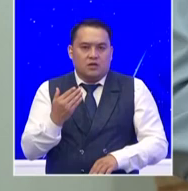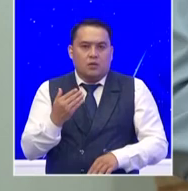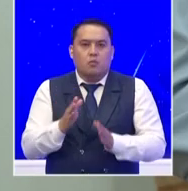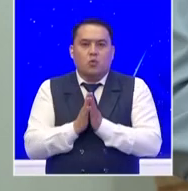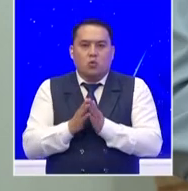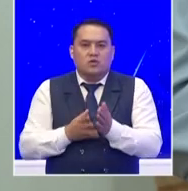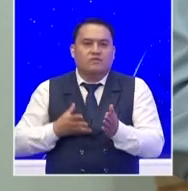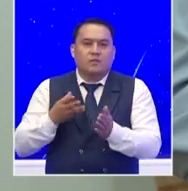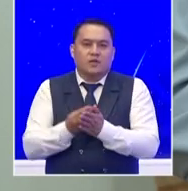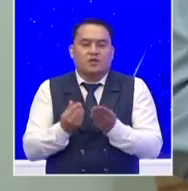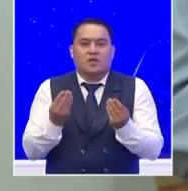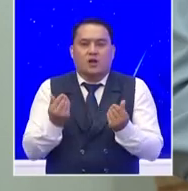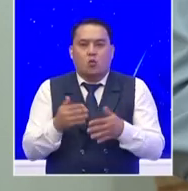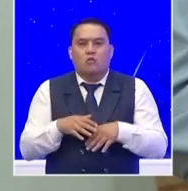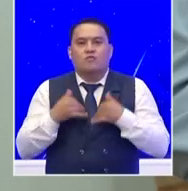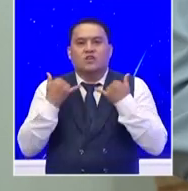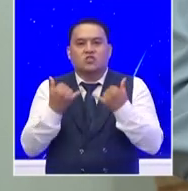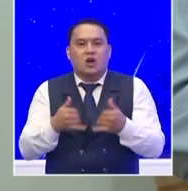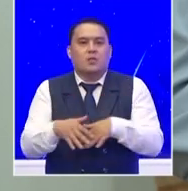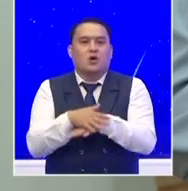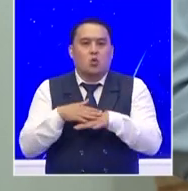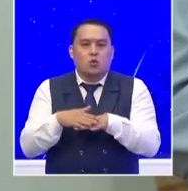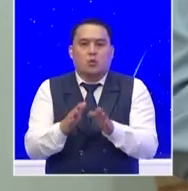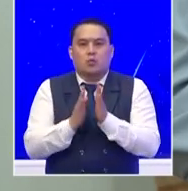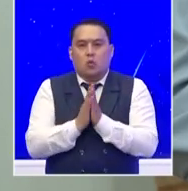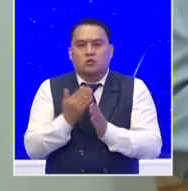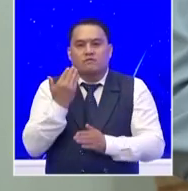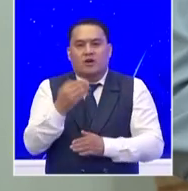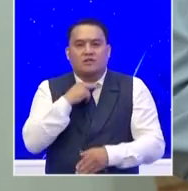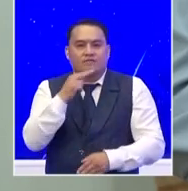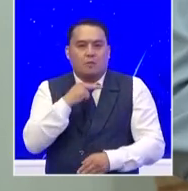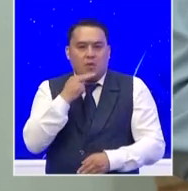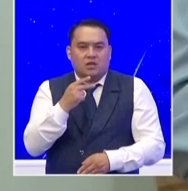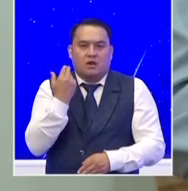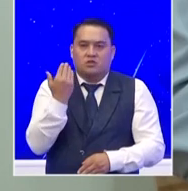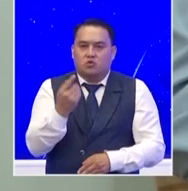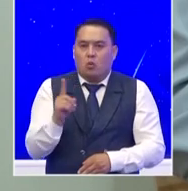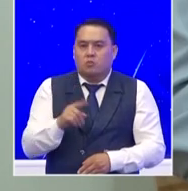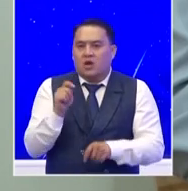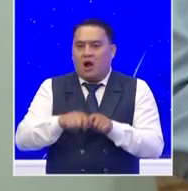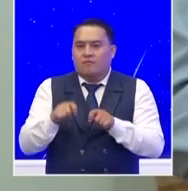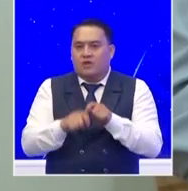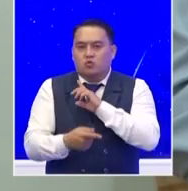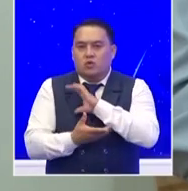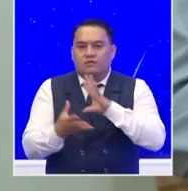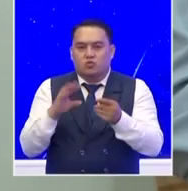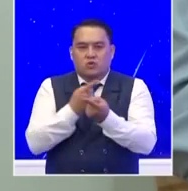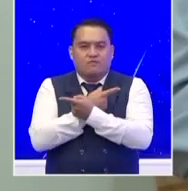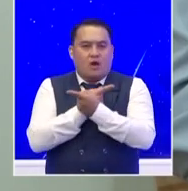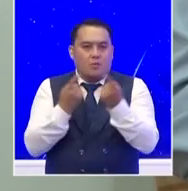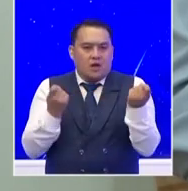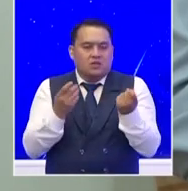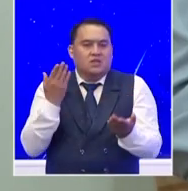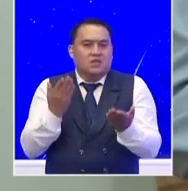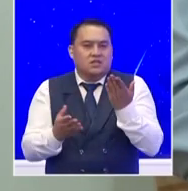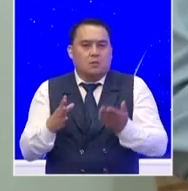просьбой выплаты денег. Уважаемые граждане, просим вас быть внимательны, проверять всю информацию, а если